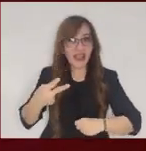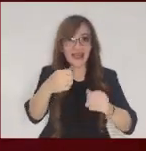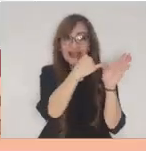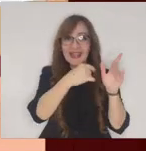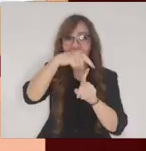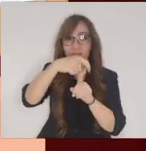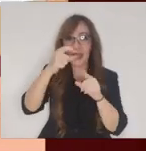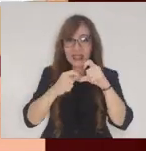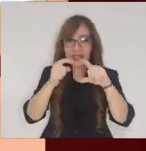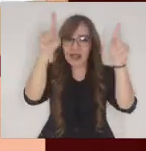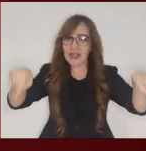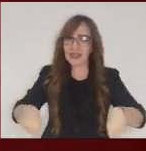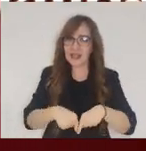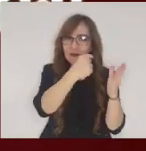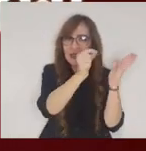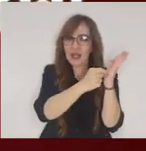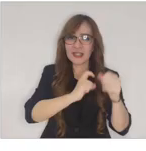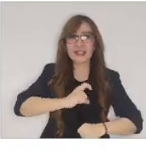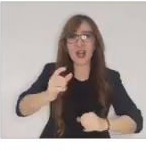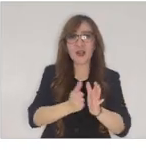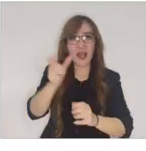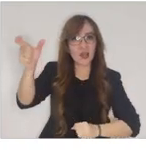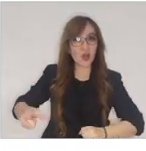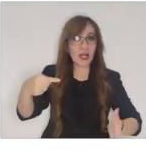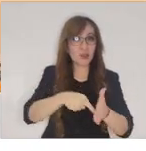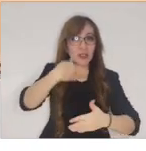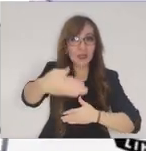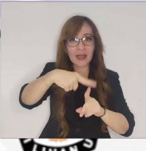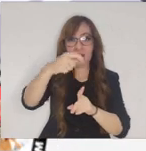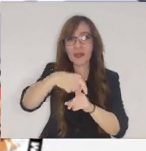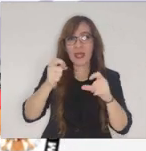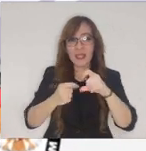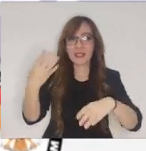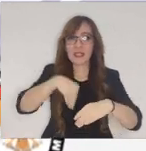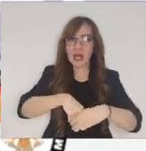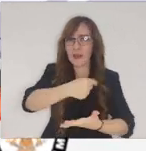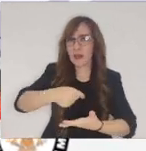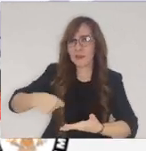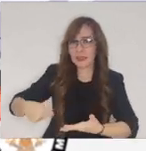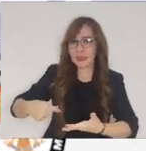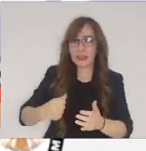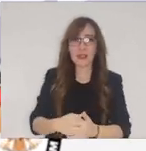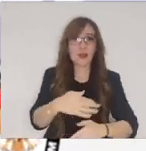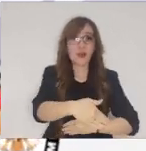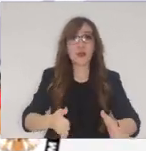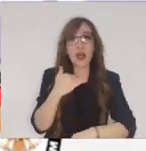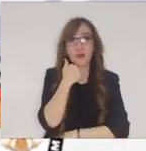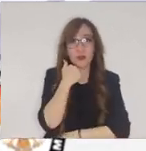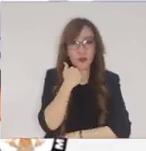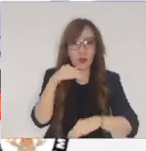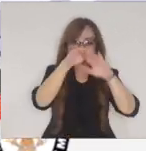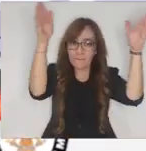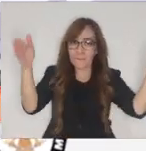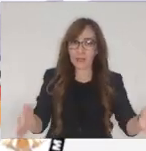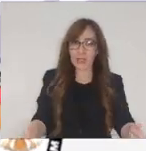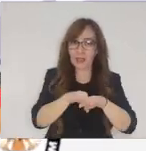Pemilu 2024 sudah tiba. Ada papan daftar calon dan daftar pemilih di depan TPS. Di dalam TPS ada meja pencatatan, ruang tunggu pemilih, meja